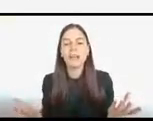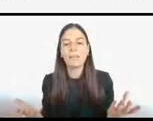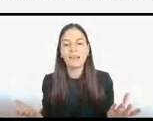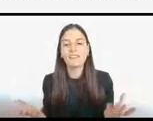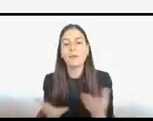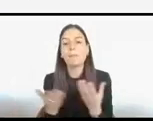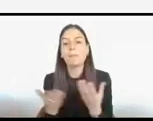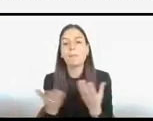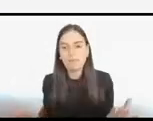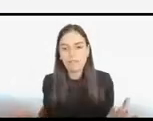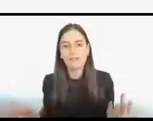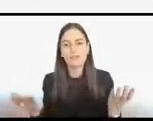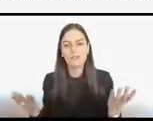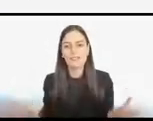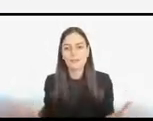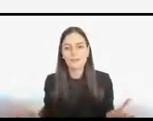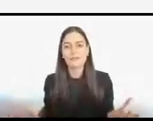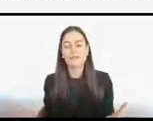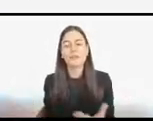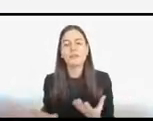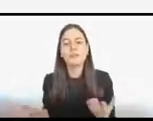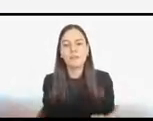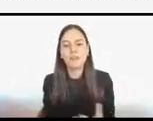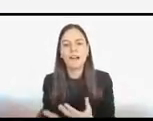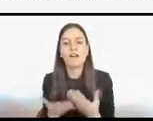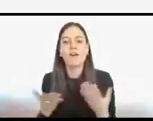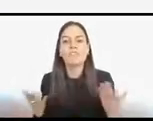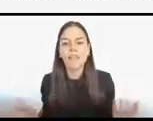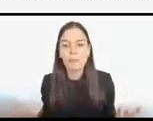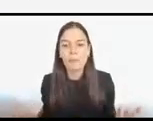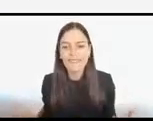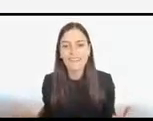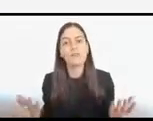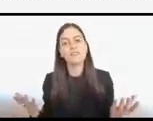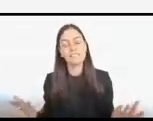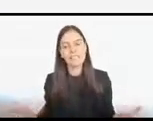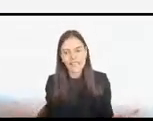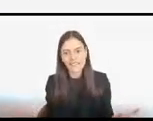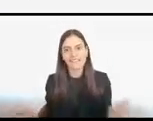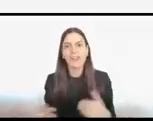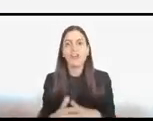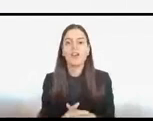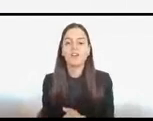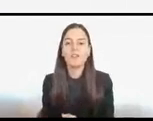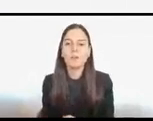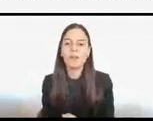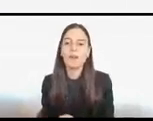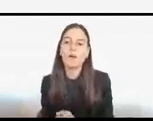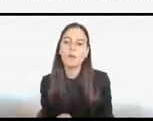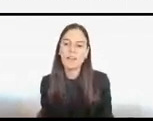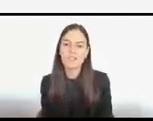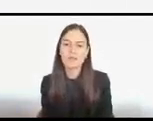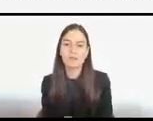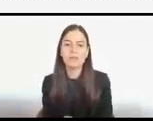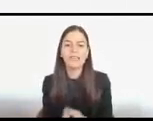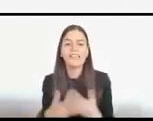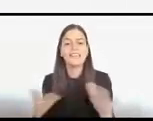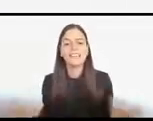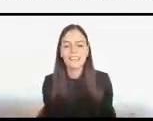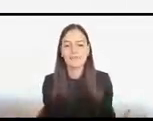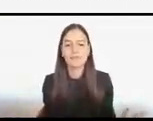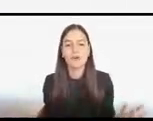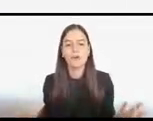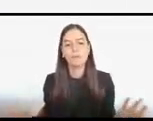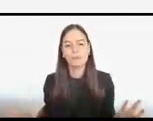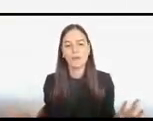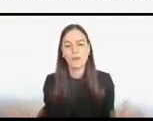vous voyez l'impact bénéfique de cet amortissement et de fait, la rentabilité, on va dire nette, d'un bien en location meublée est